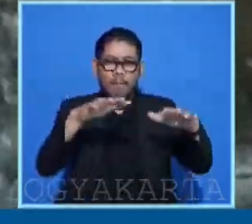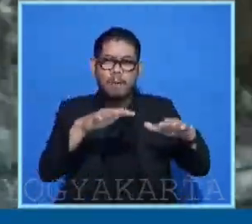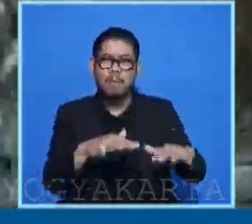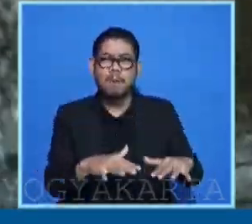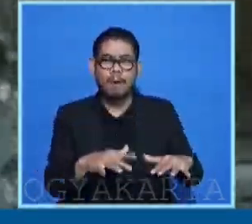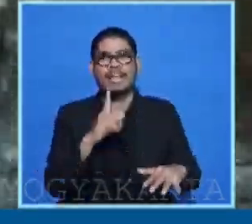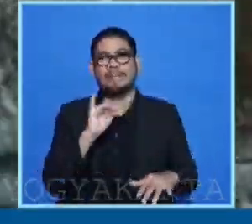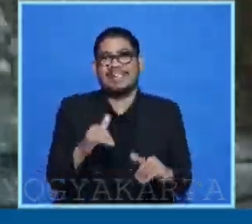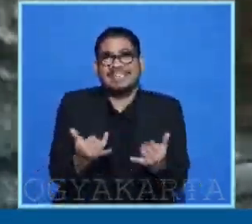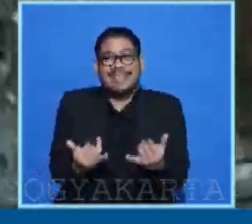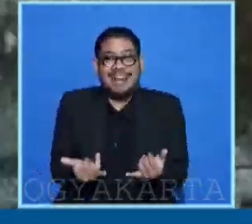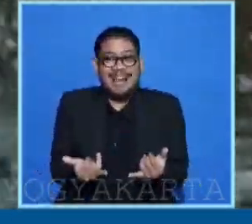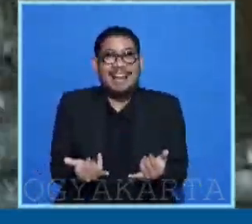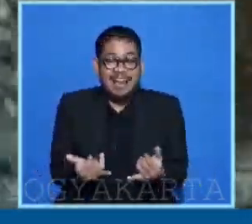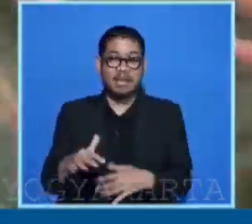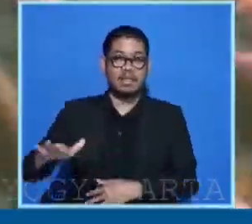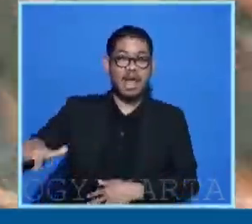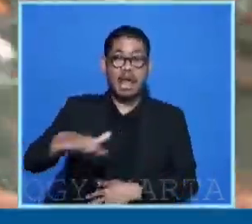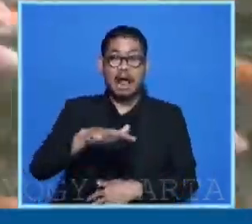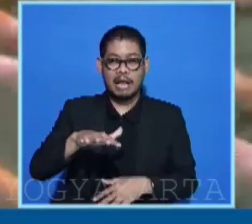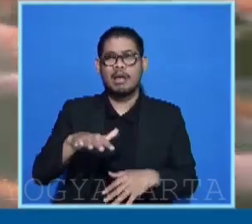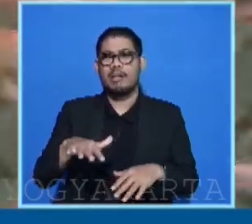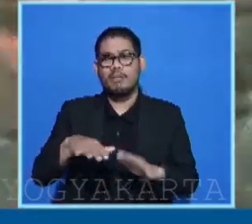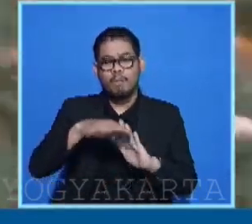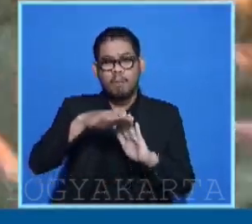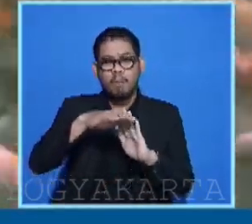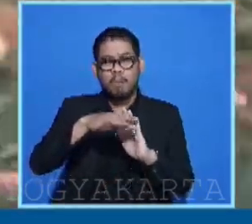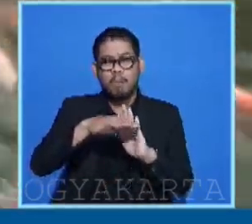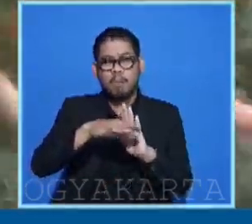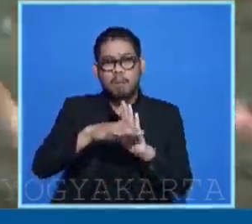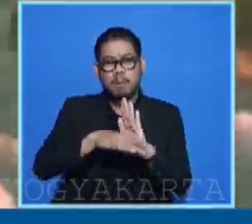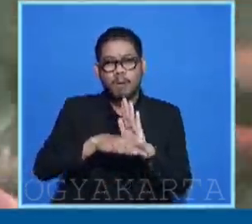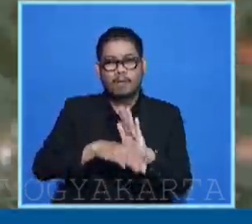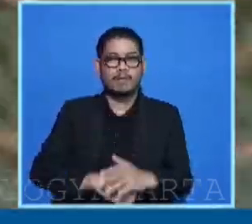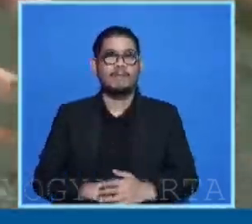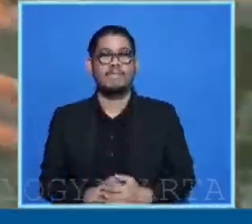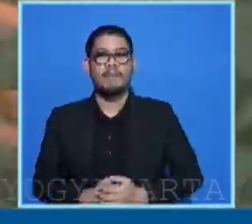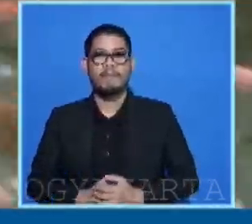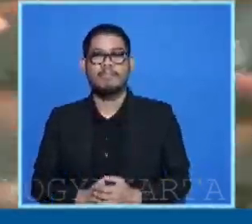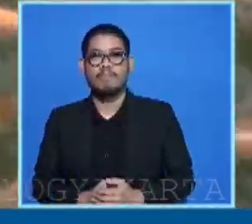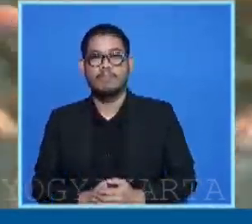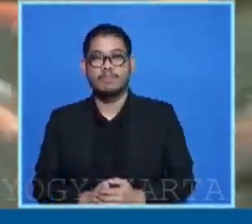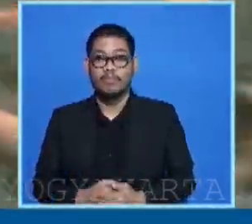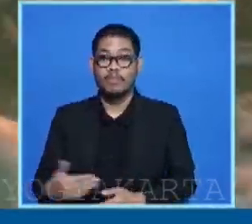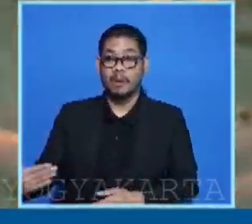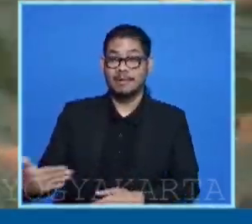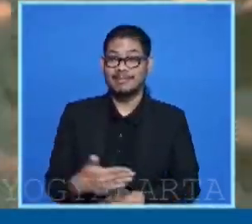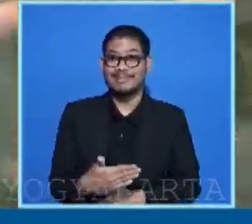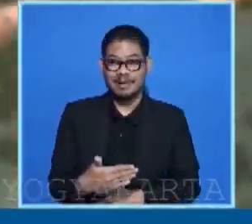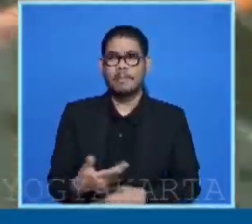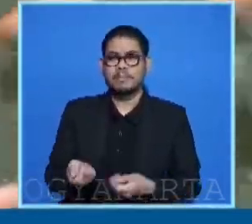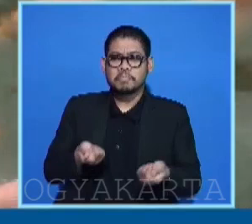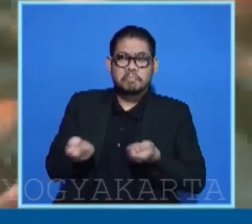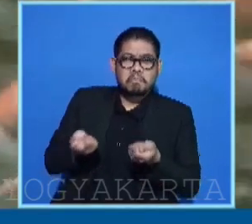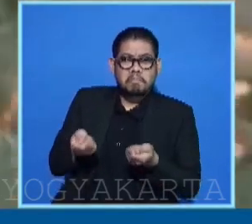ugi kapangaribawa kawontenan mangsa saengga radi suda. Supados samangkenipun ulam ingkang dipun budidaya dening kadang